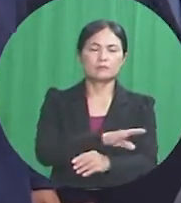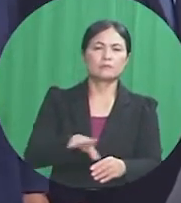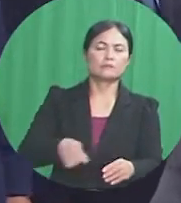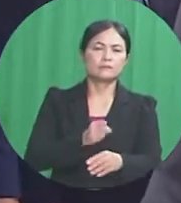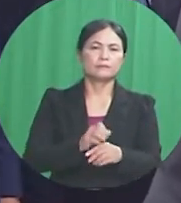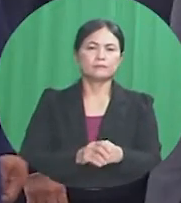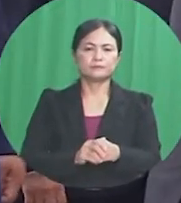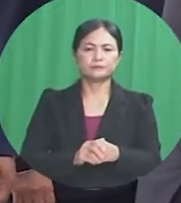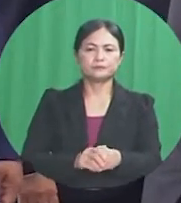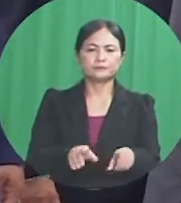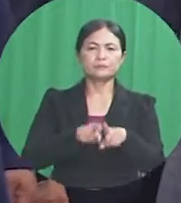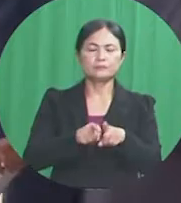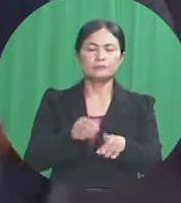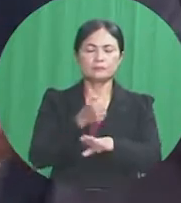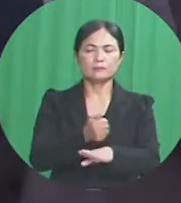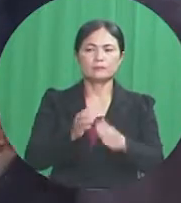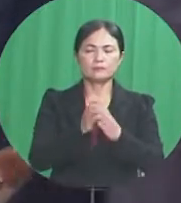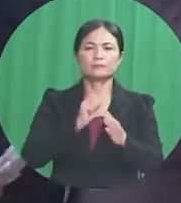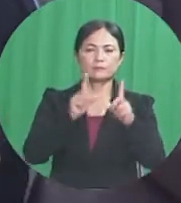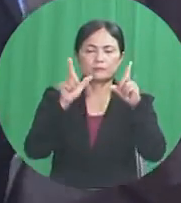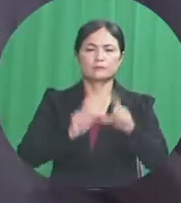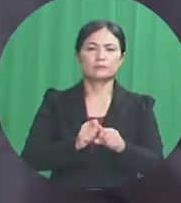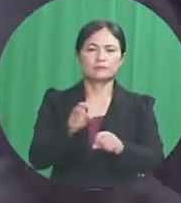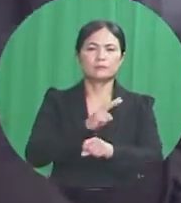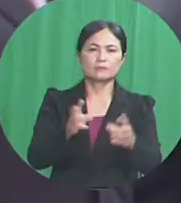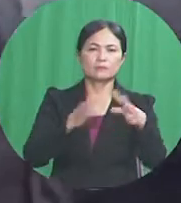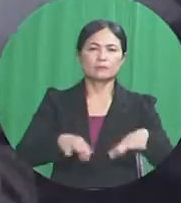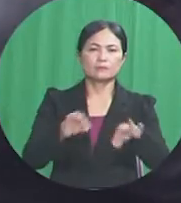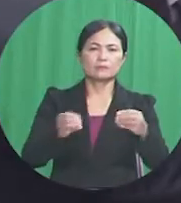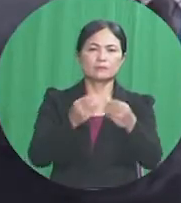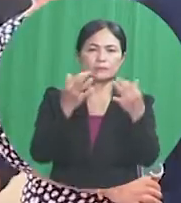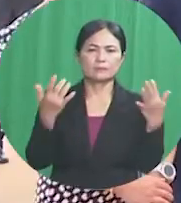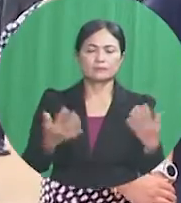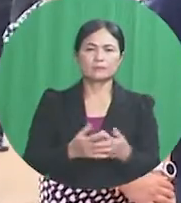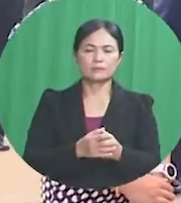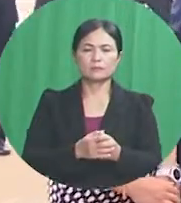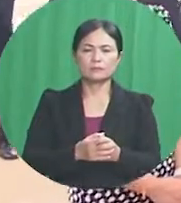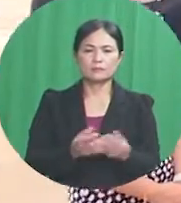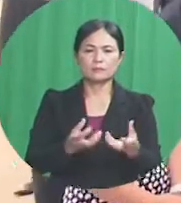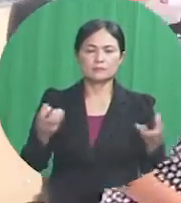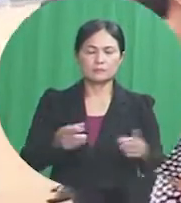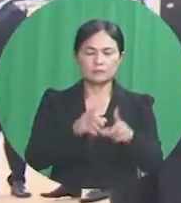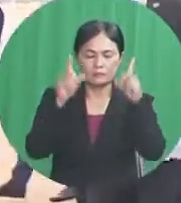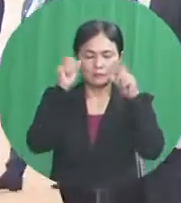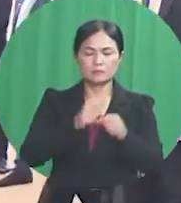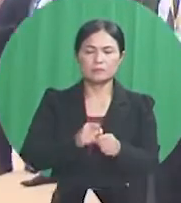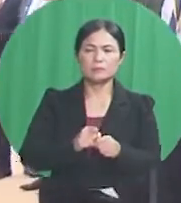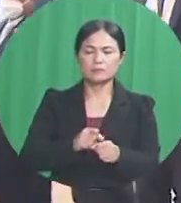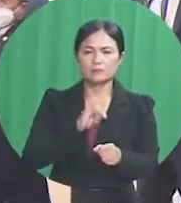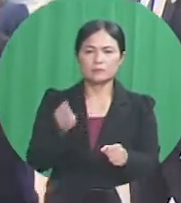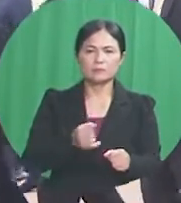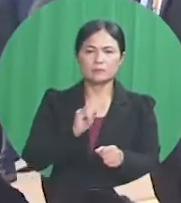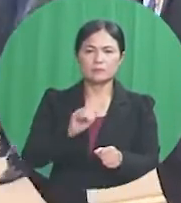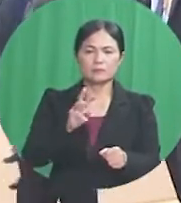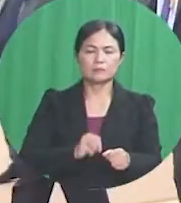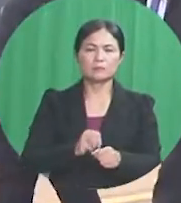កម្ពុជាព្រមទាំងថ្នាក់ដឹកនាំឥស្សរជនជាតិសំខាន់ៗជាច្រើនរូបទៀតដោយឡែកឯកឧត្តមវង្សវិនជាតិឯកអគ្គរដ្